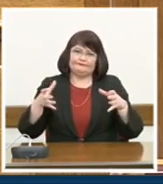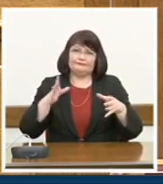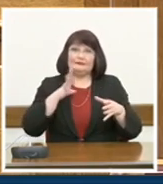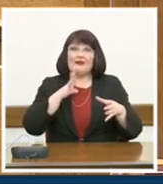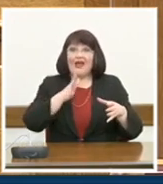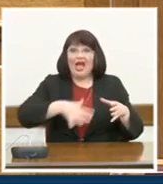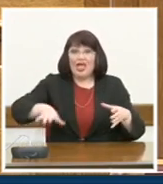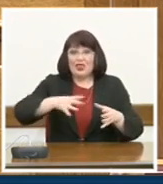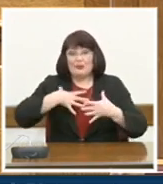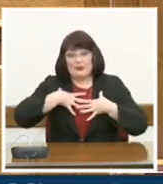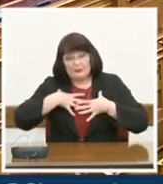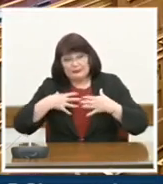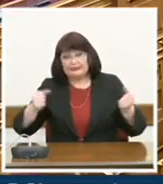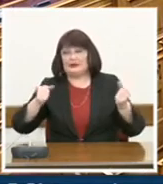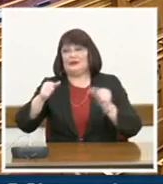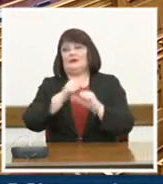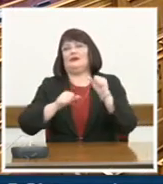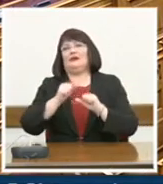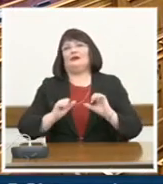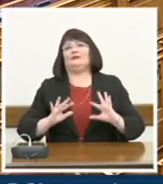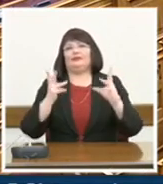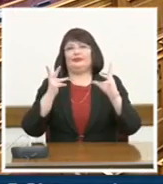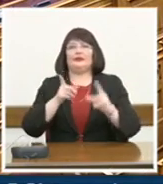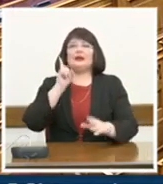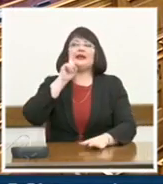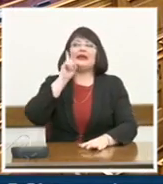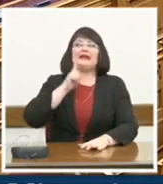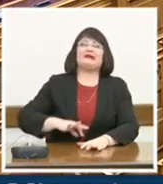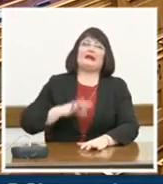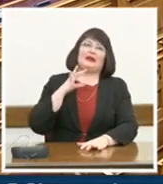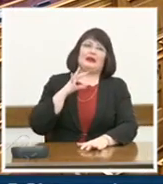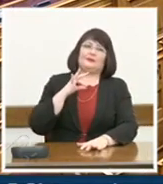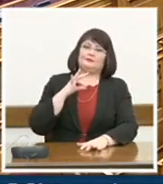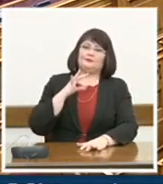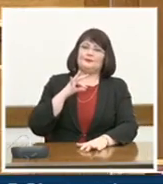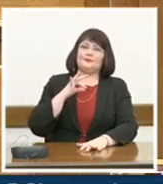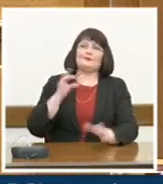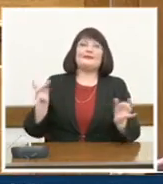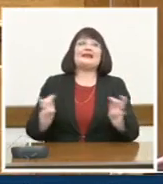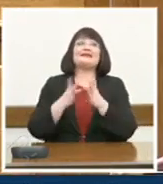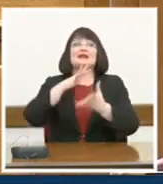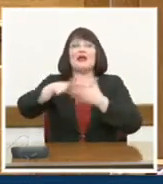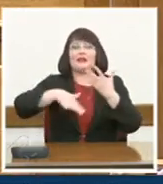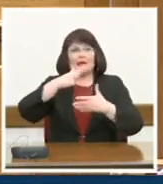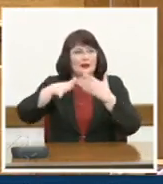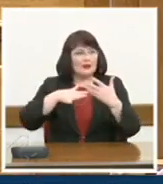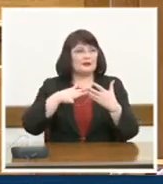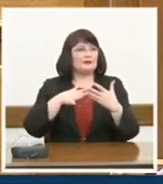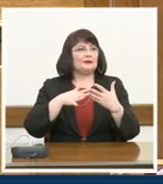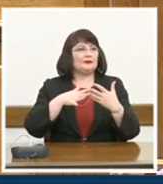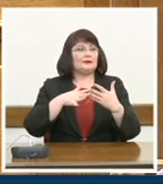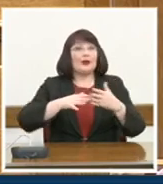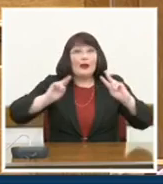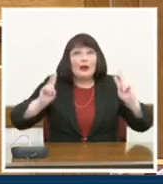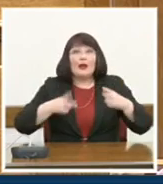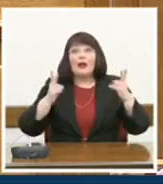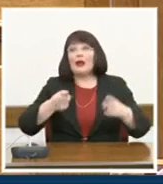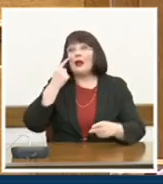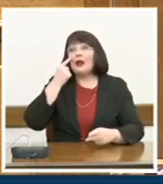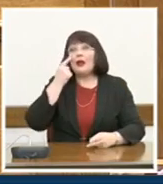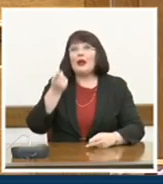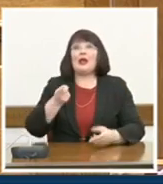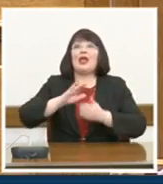οργής. Κυρίες και κύριοι, τα σκάνδαλα, όσα βγαίνουν στη φόρα, σας ενδιαφέρουν